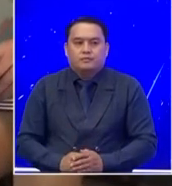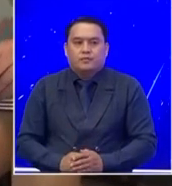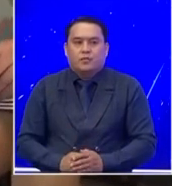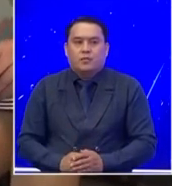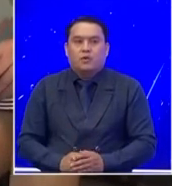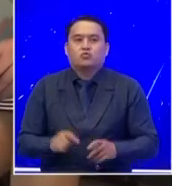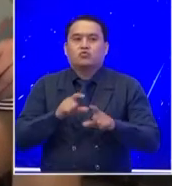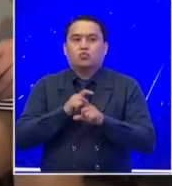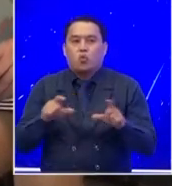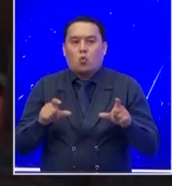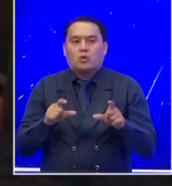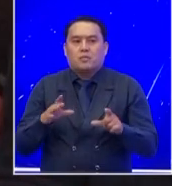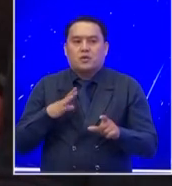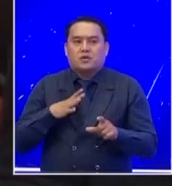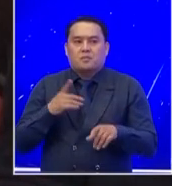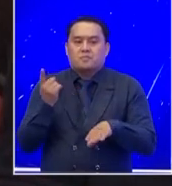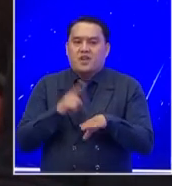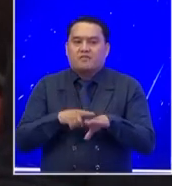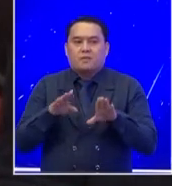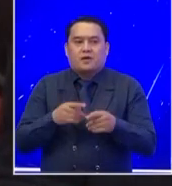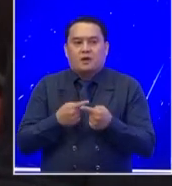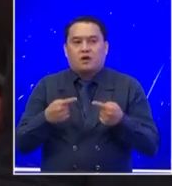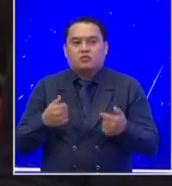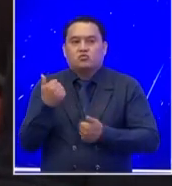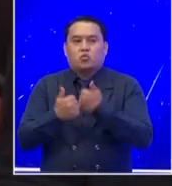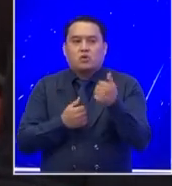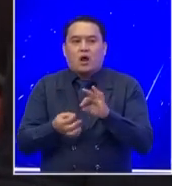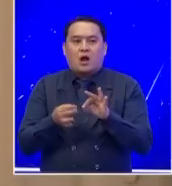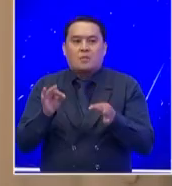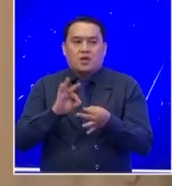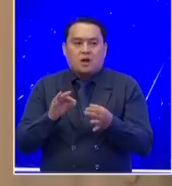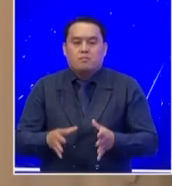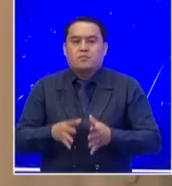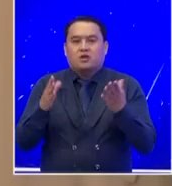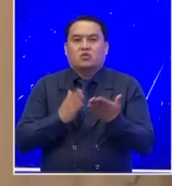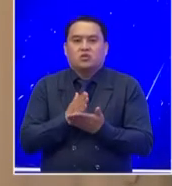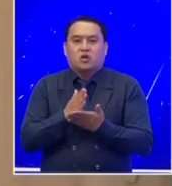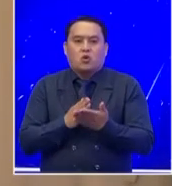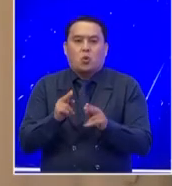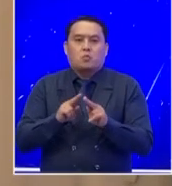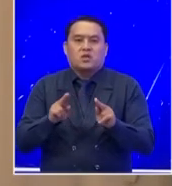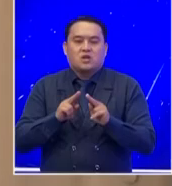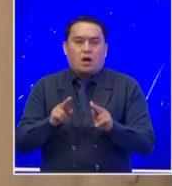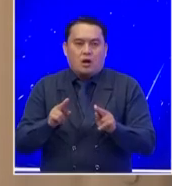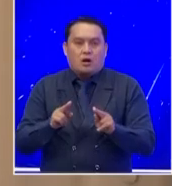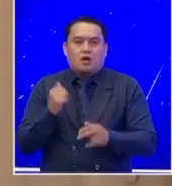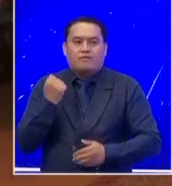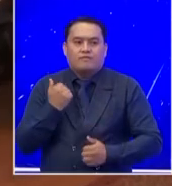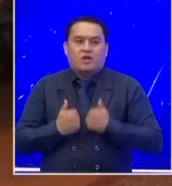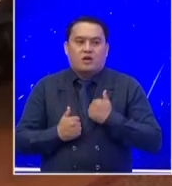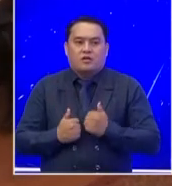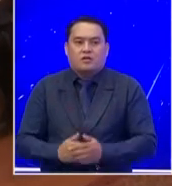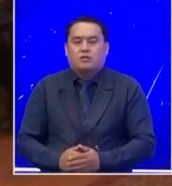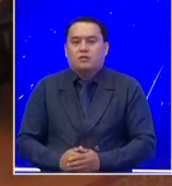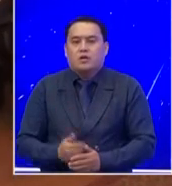существования учебное заведение не раз занимало ведущие места в различных школьных олимпиадах. В этом большая заслуга преподавательского состава и авторитет